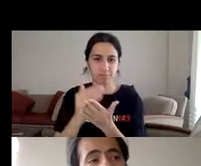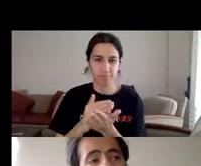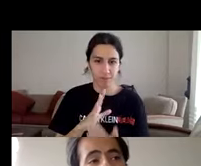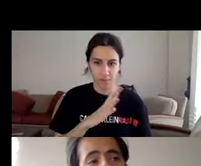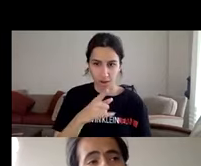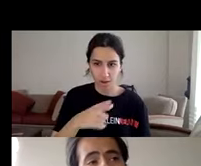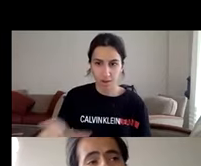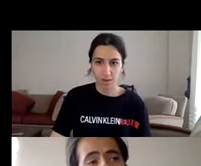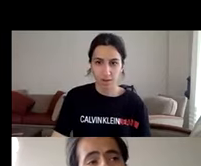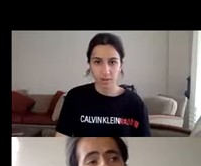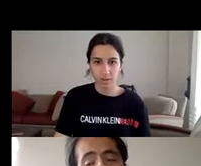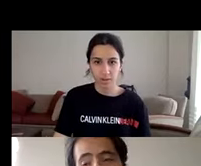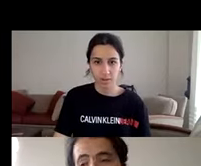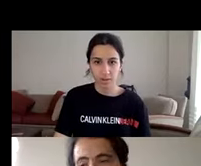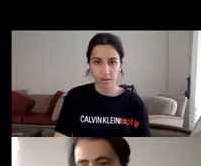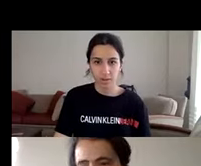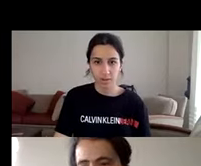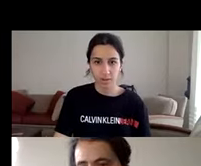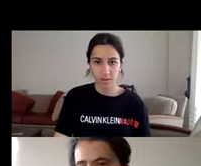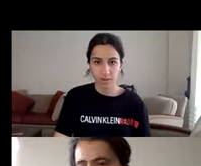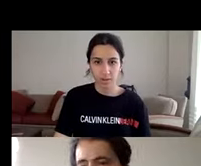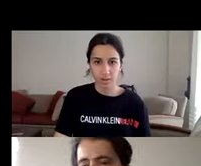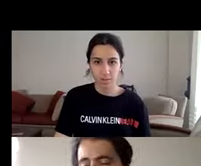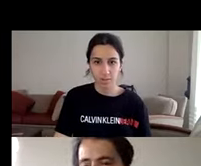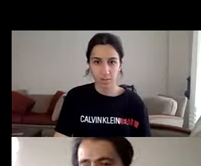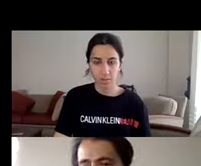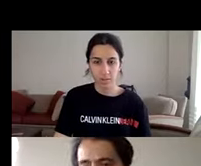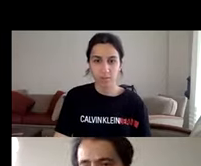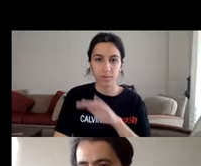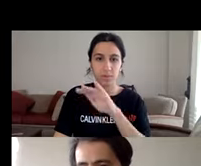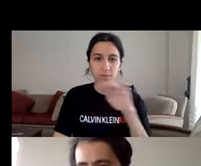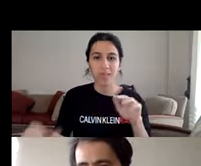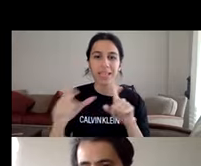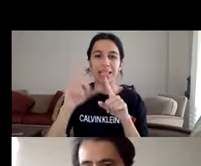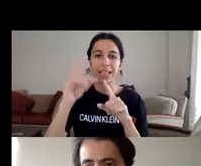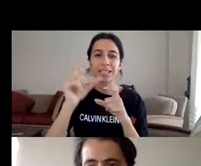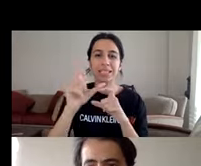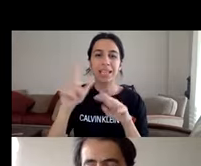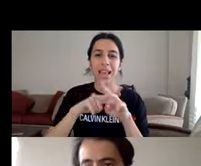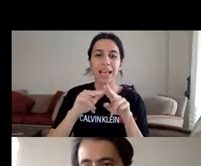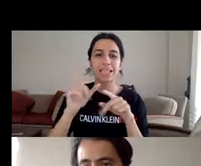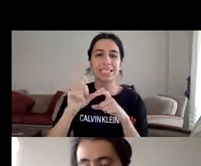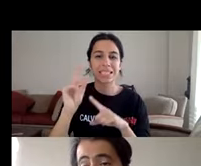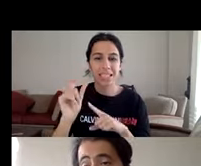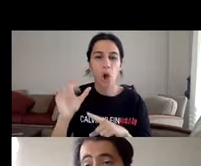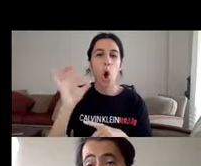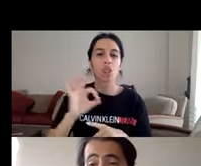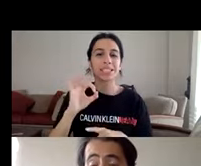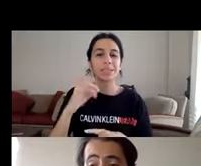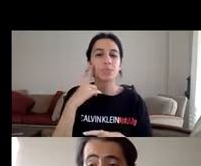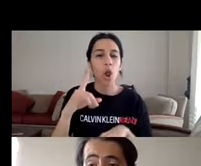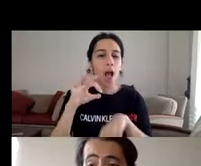Bunun dışında işte disleksi, otizm, Asperger gibi bu sendrom, bu